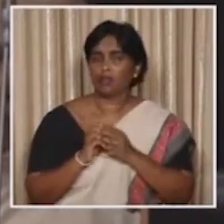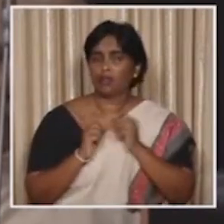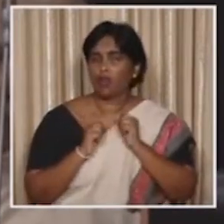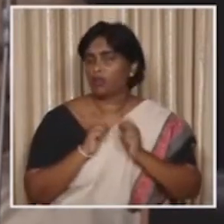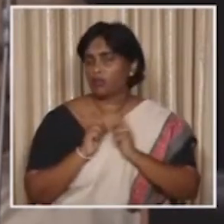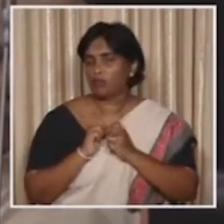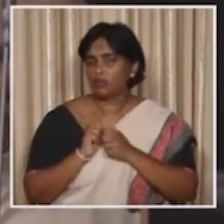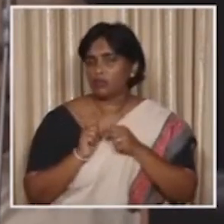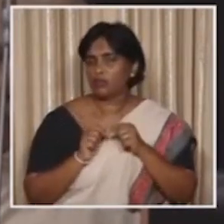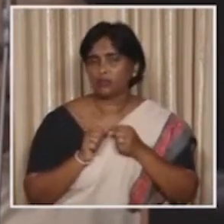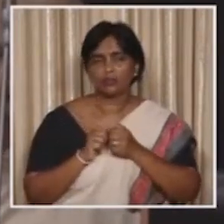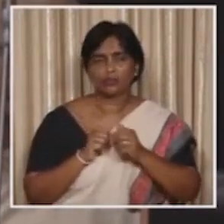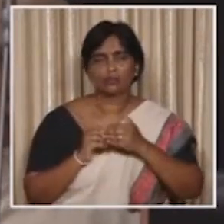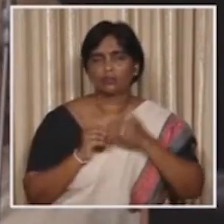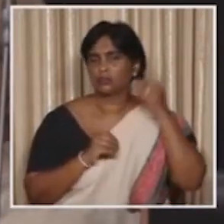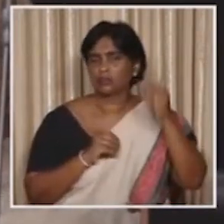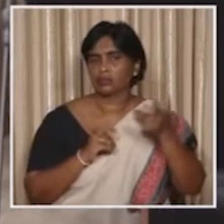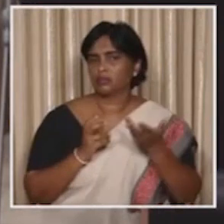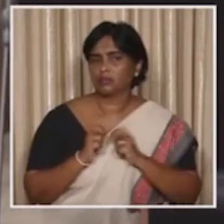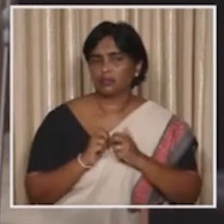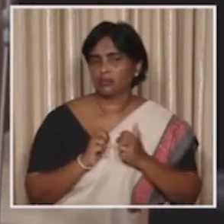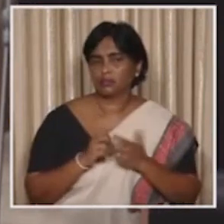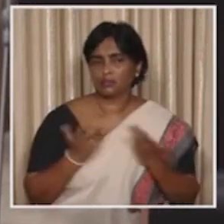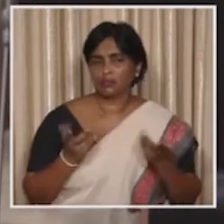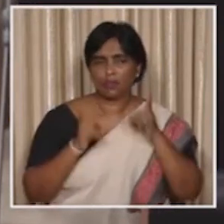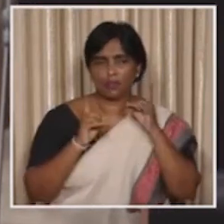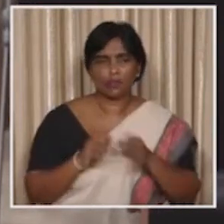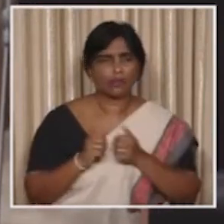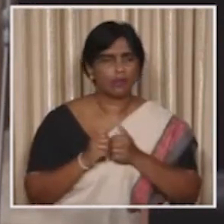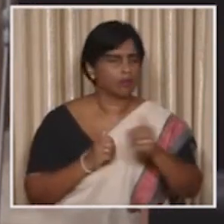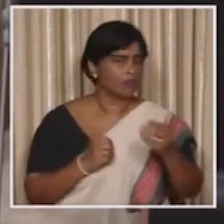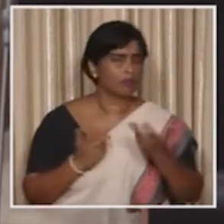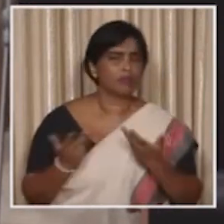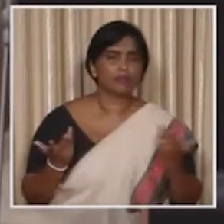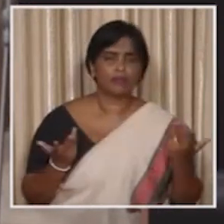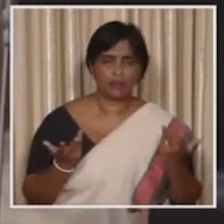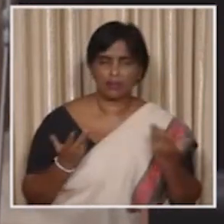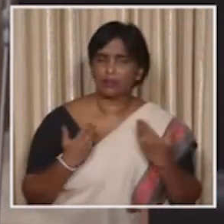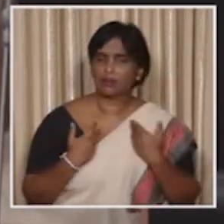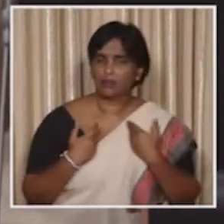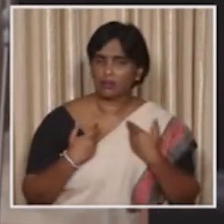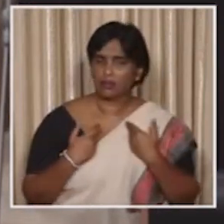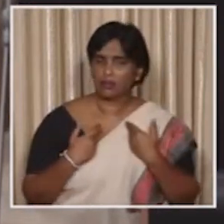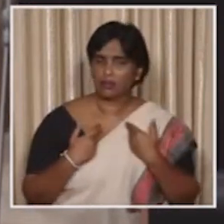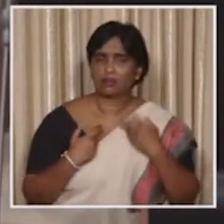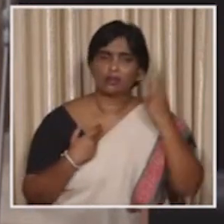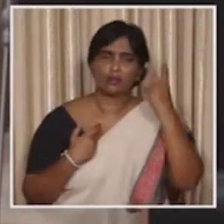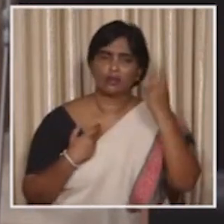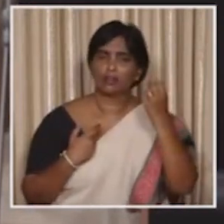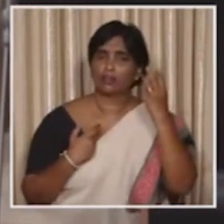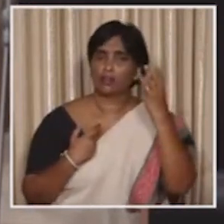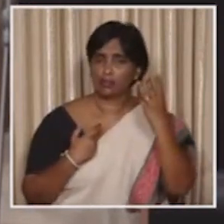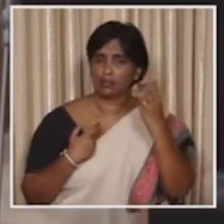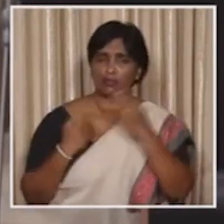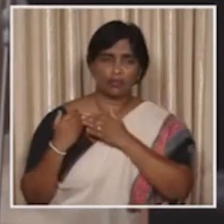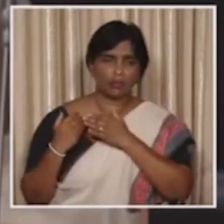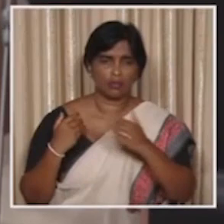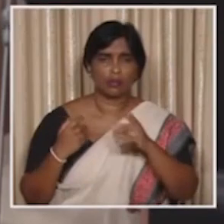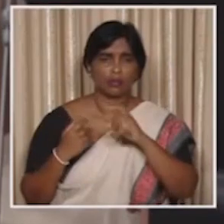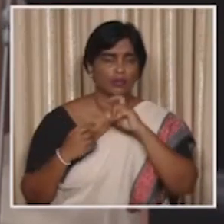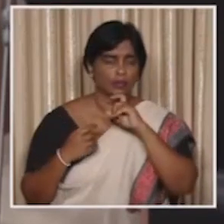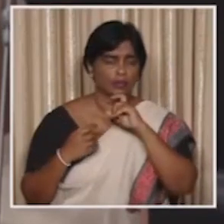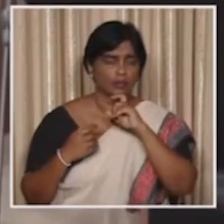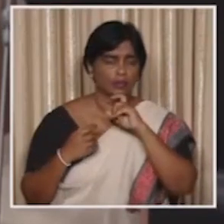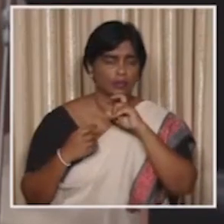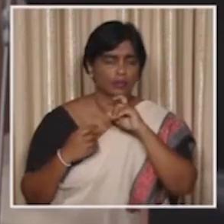සිදු වුනේ මොකද්ද අනාගතේ වෙන්න ඕන කියලා. මෙහෙම ගෙනියන්න බෑ. අපි 2003 ඉඳන් මේ අභ්‍යාචනා